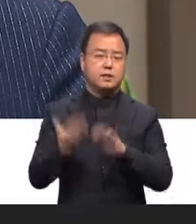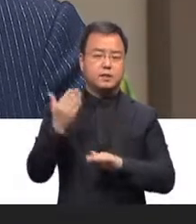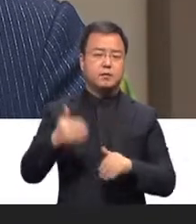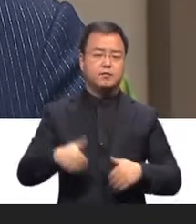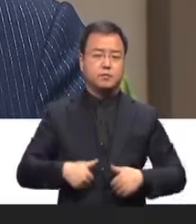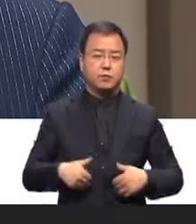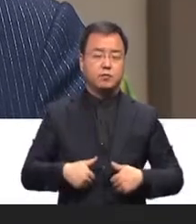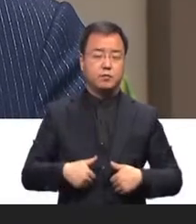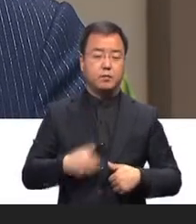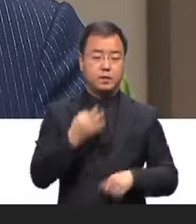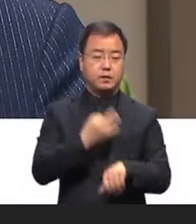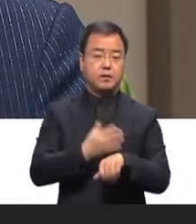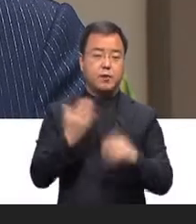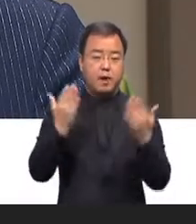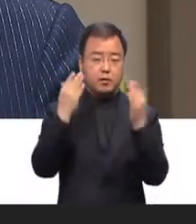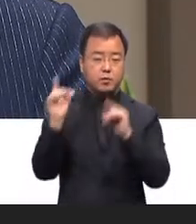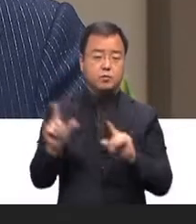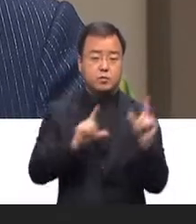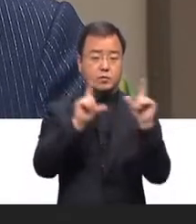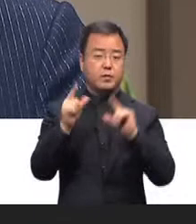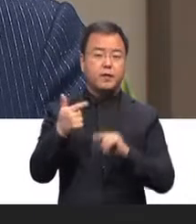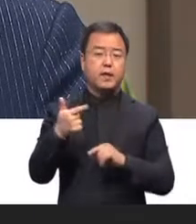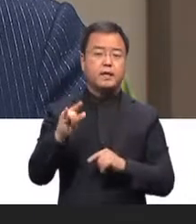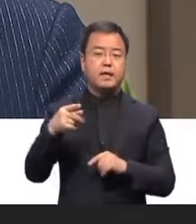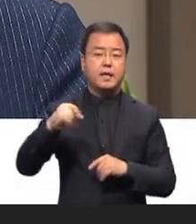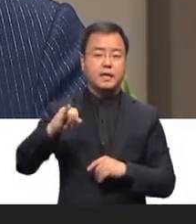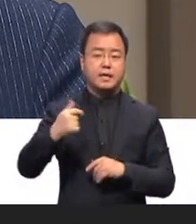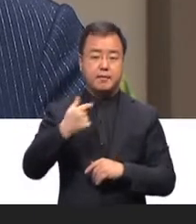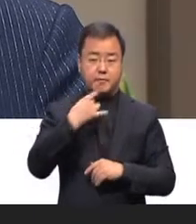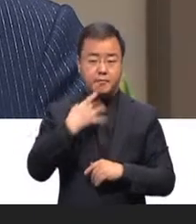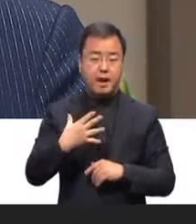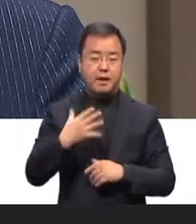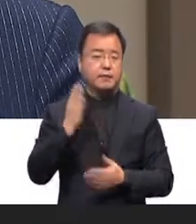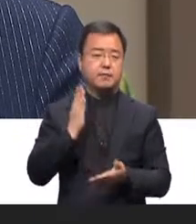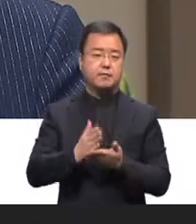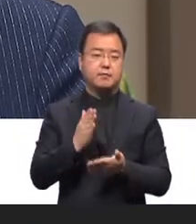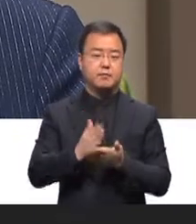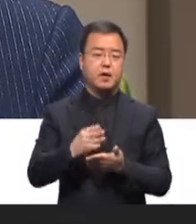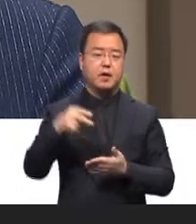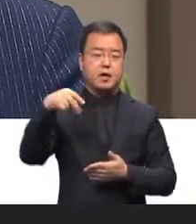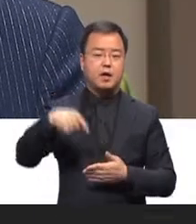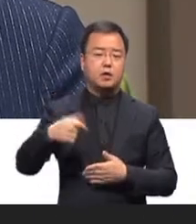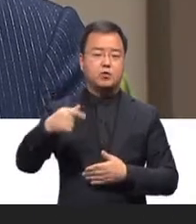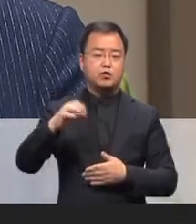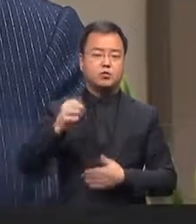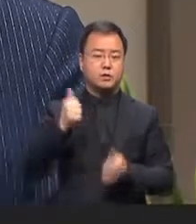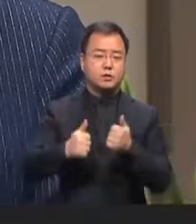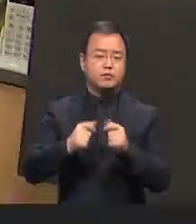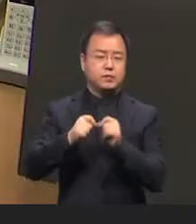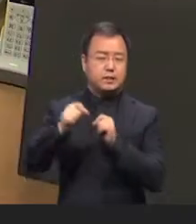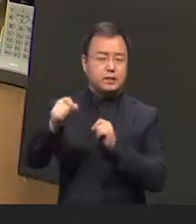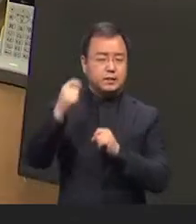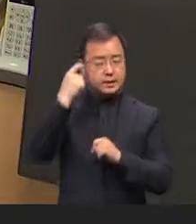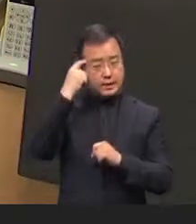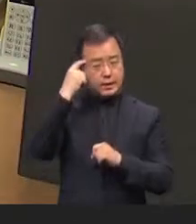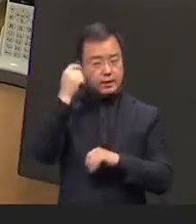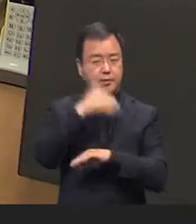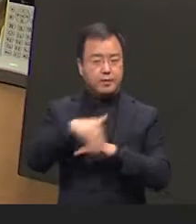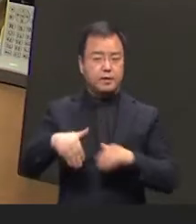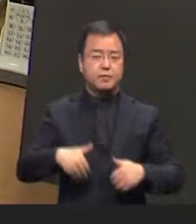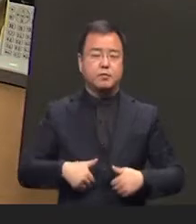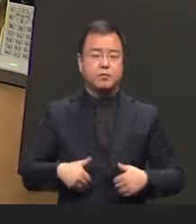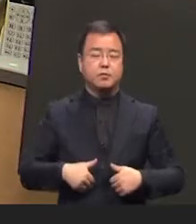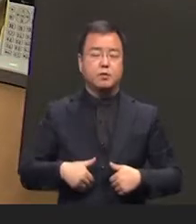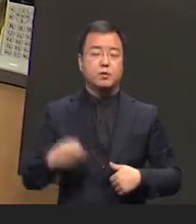생활 좀 내신성적 에만 집중할 게 아니라 수능시험 역시 장기적인 안목에서 꾸준히 준비해야 하는데 전문가들은 또